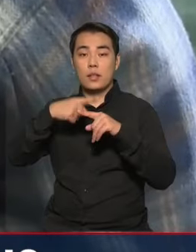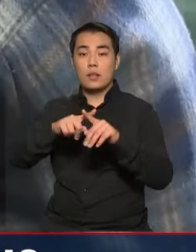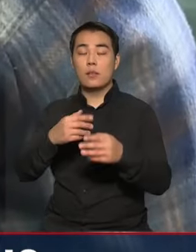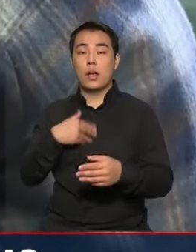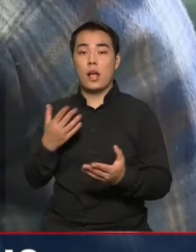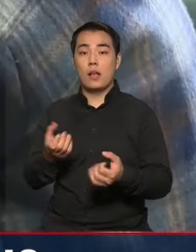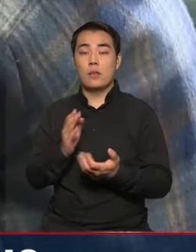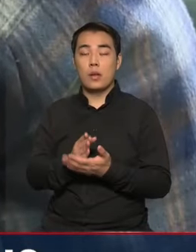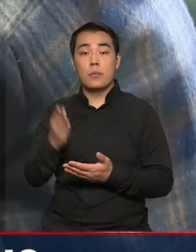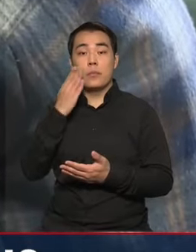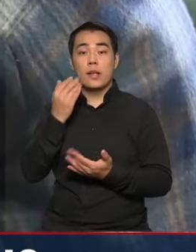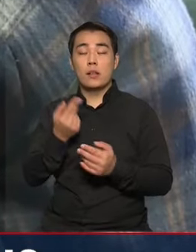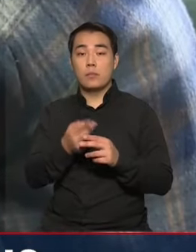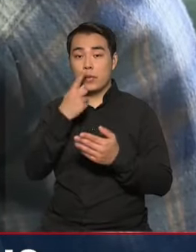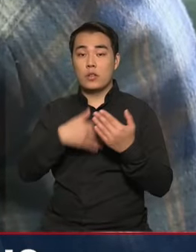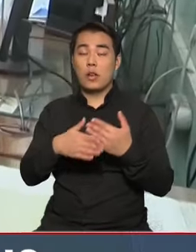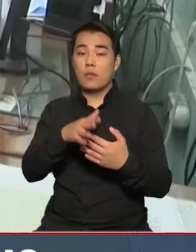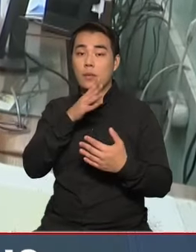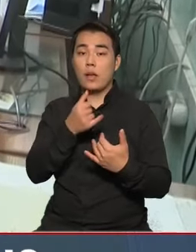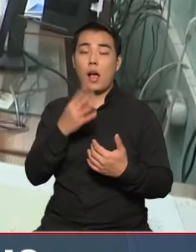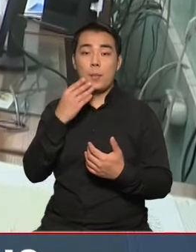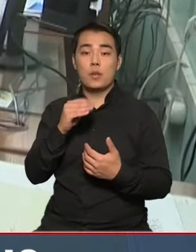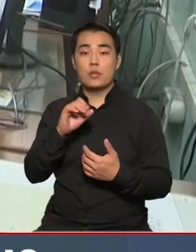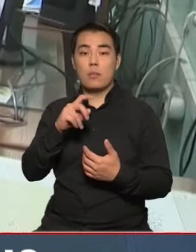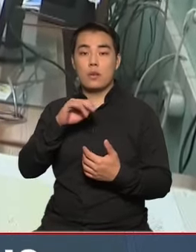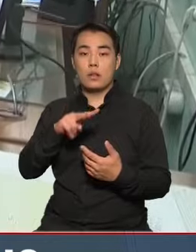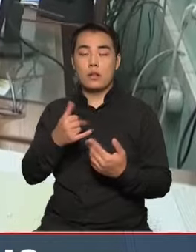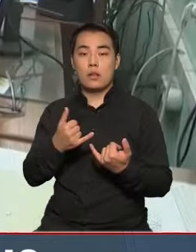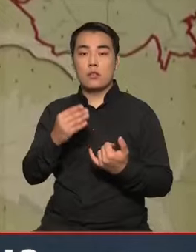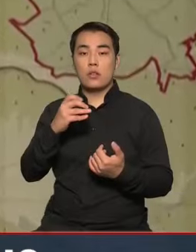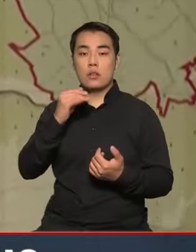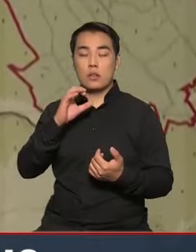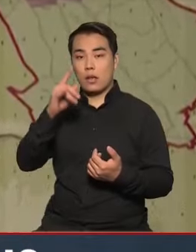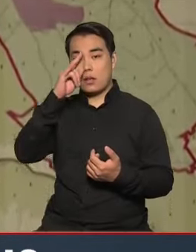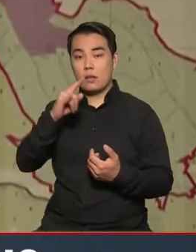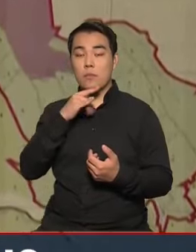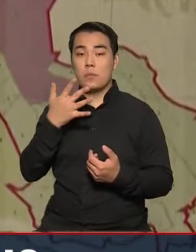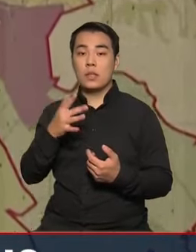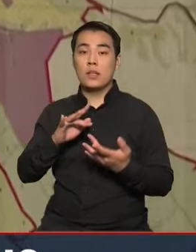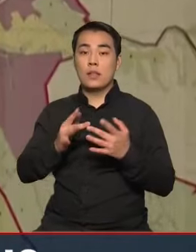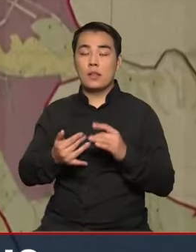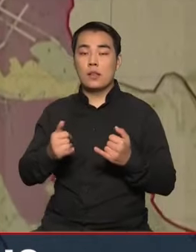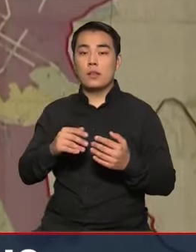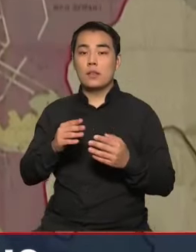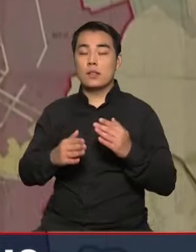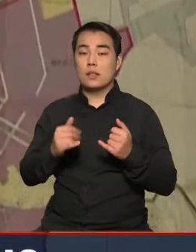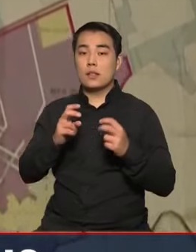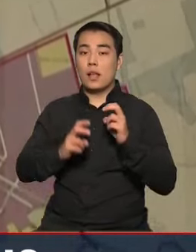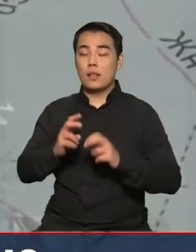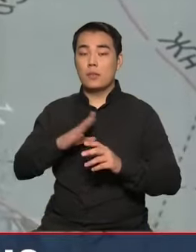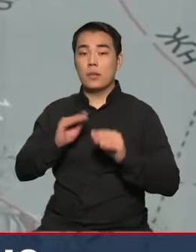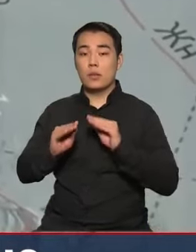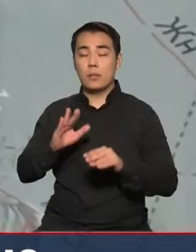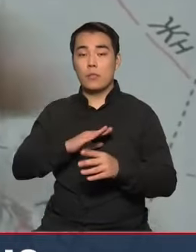пайдаланып келеді. Мәселен, жақында Алматы, Жамбыл, Жетісу және Шығыс Қазақстан облыстарында 5 цифрлық сейсмостанция орнатылды.